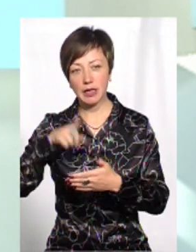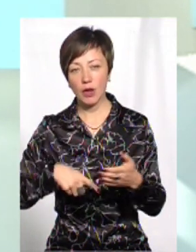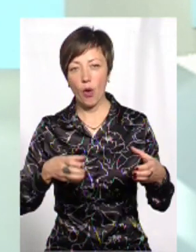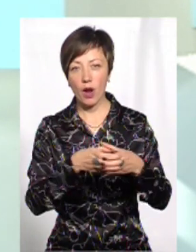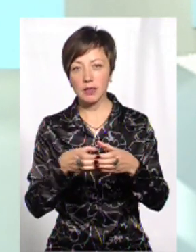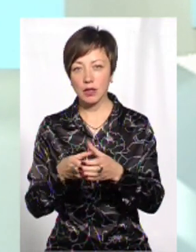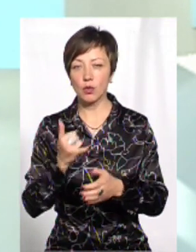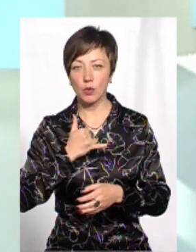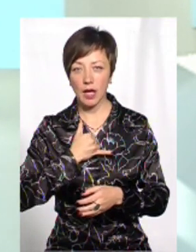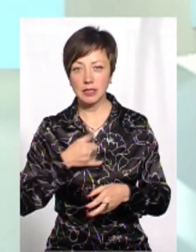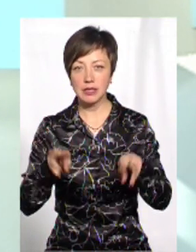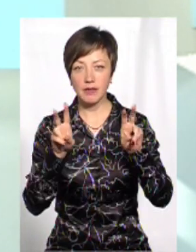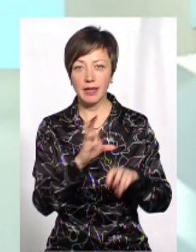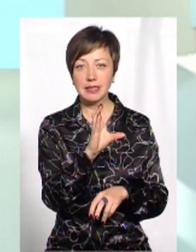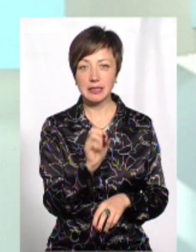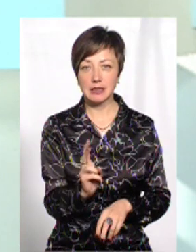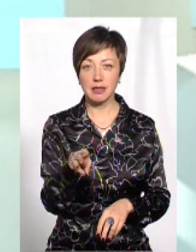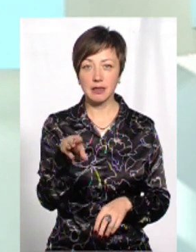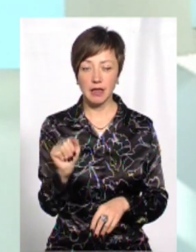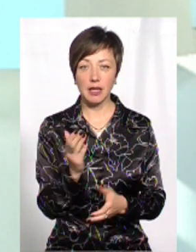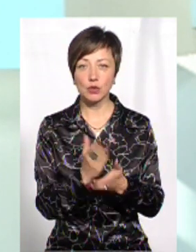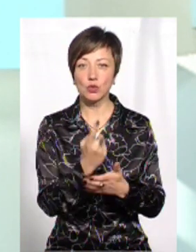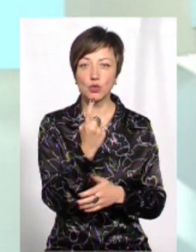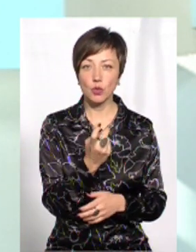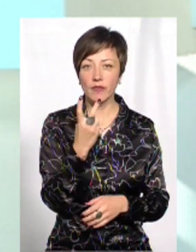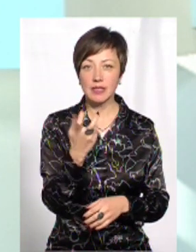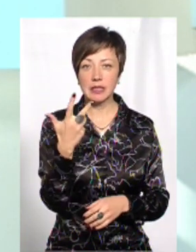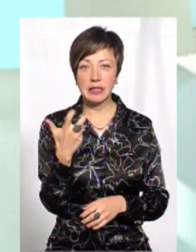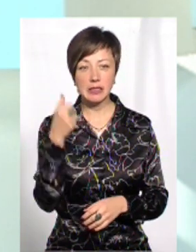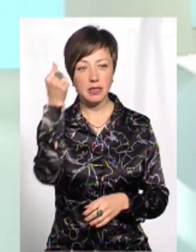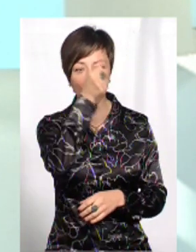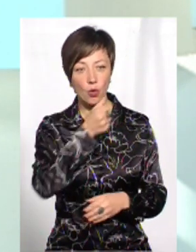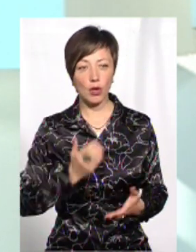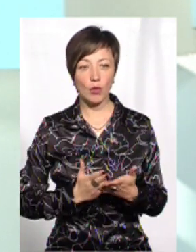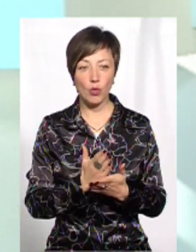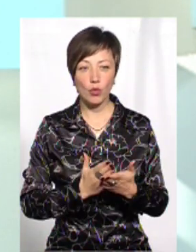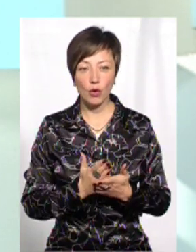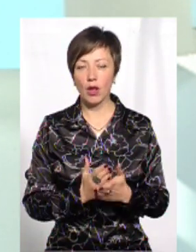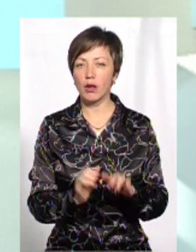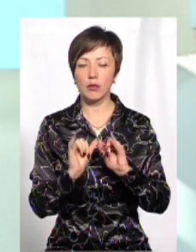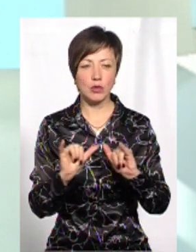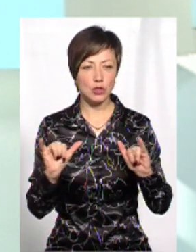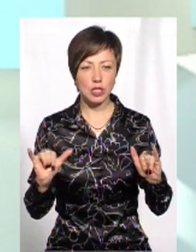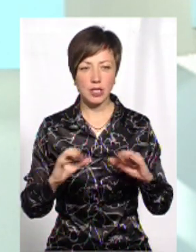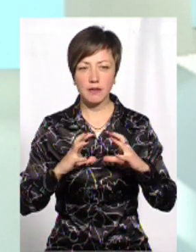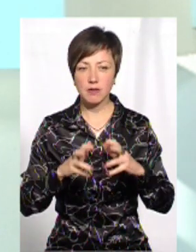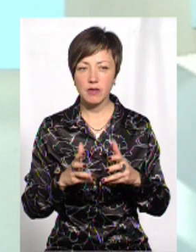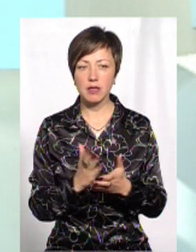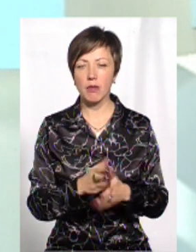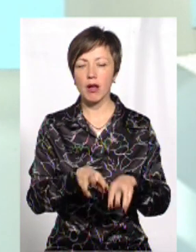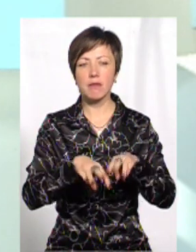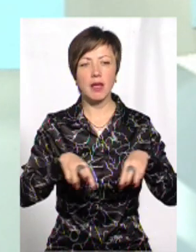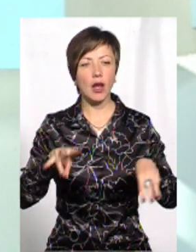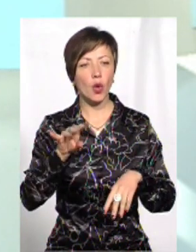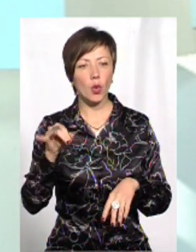нас називають сектами, насправді існують по 100, 200, 300 років. Вони досить поширені у світі, мають